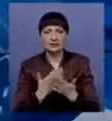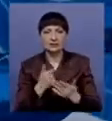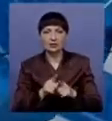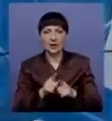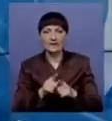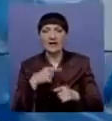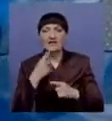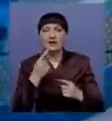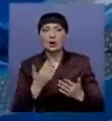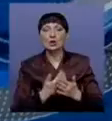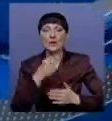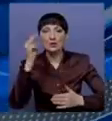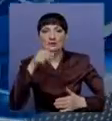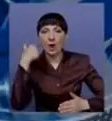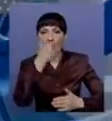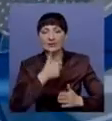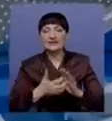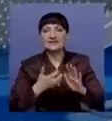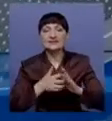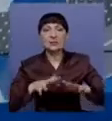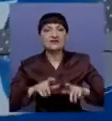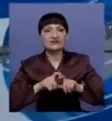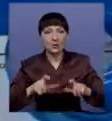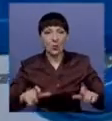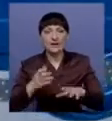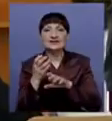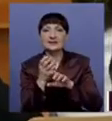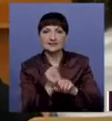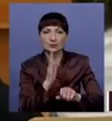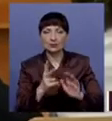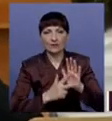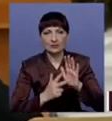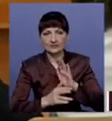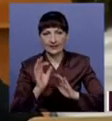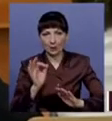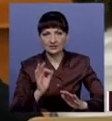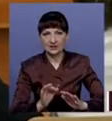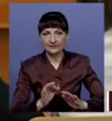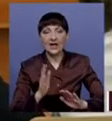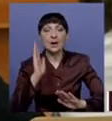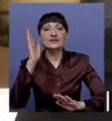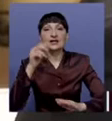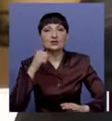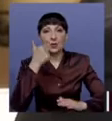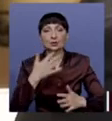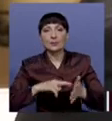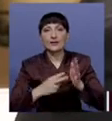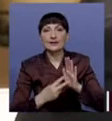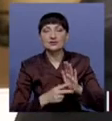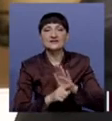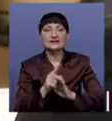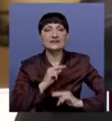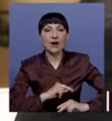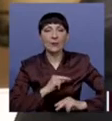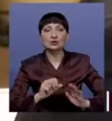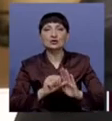сообщила, что в новом учебном году дефицит мест в школах сократят на 80%. В предстоящем же планируется ввести в